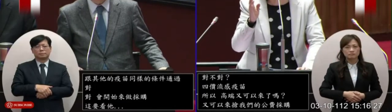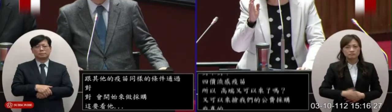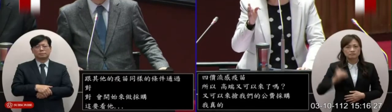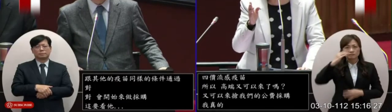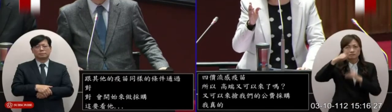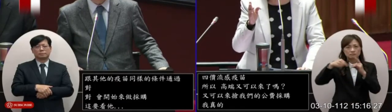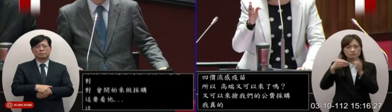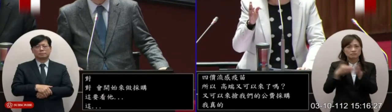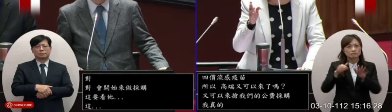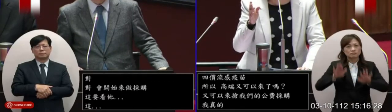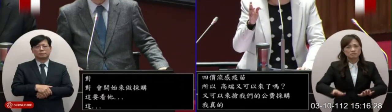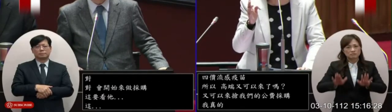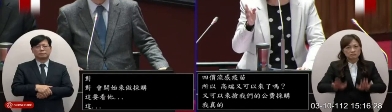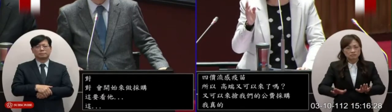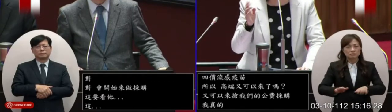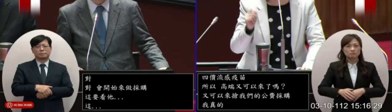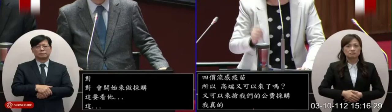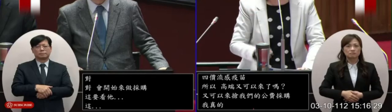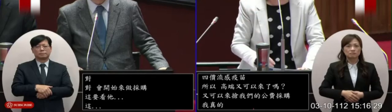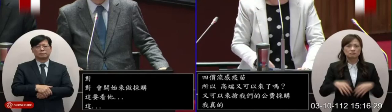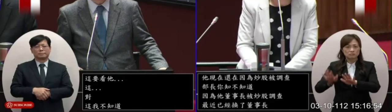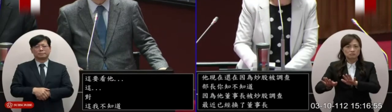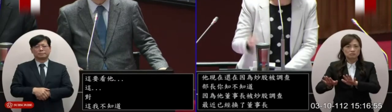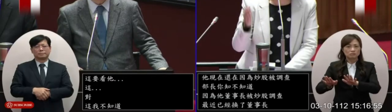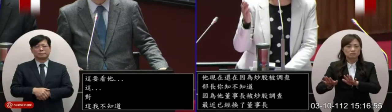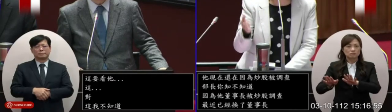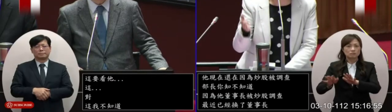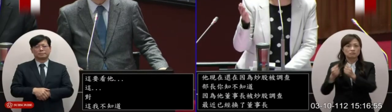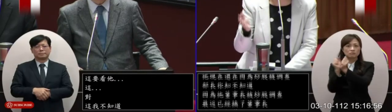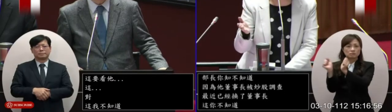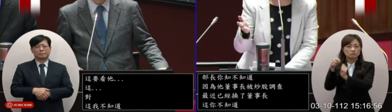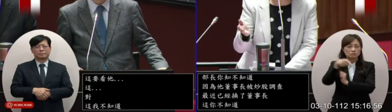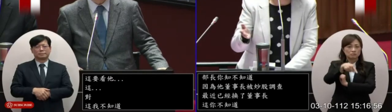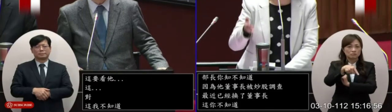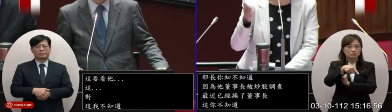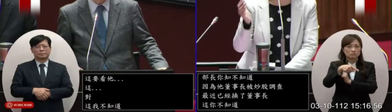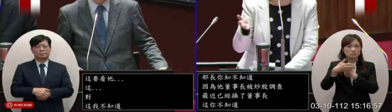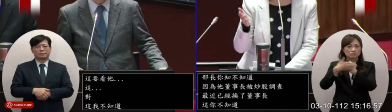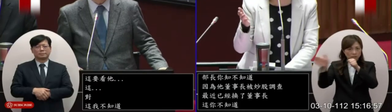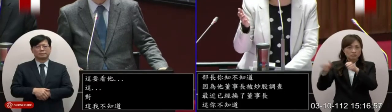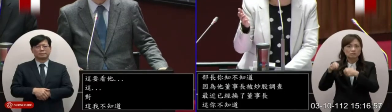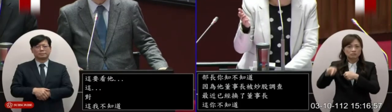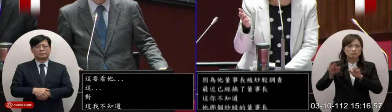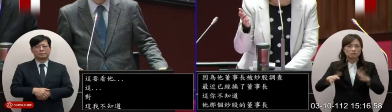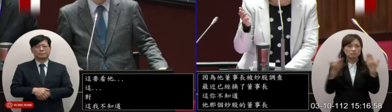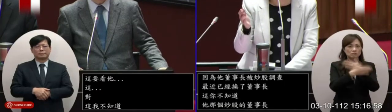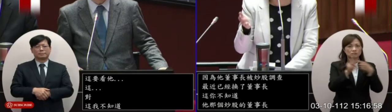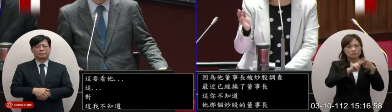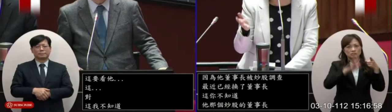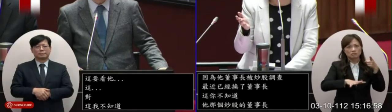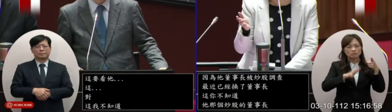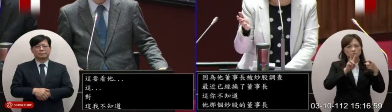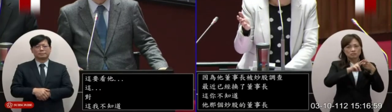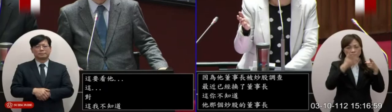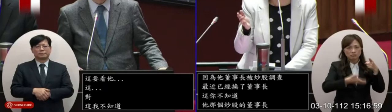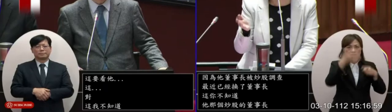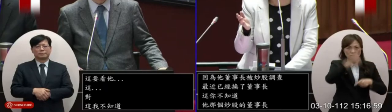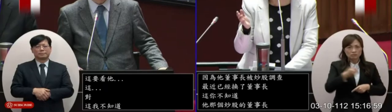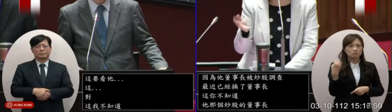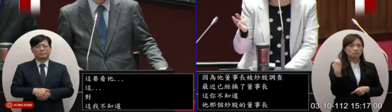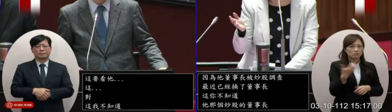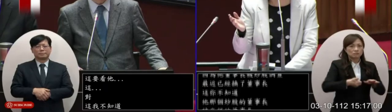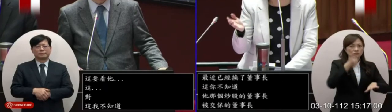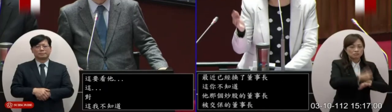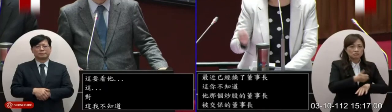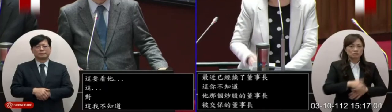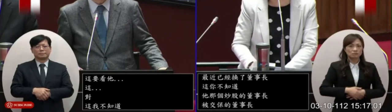端到现在为止问题重重。而过去高端在整个我们的新